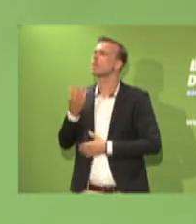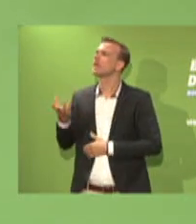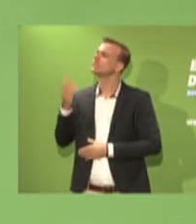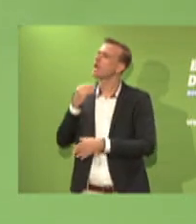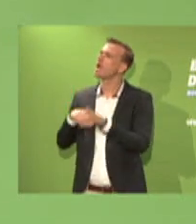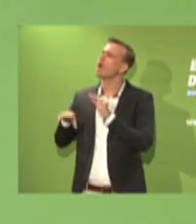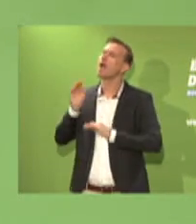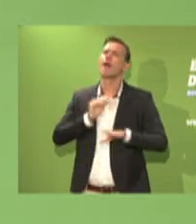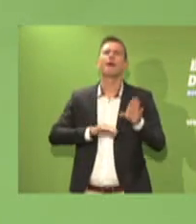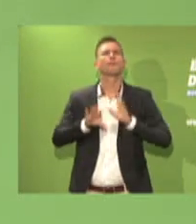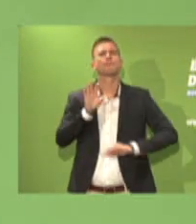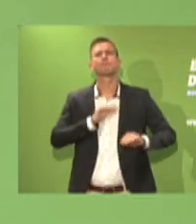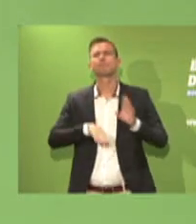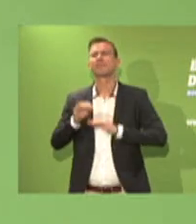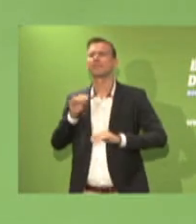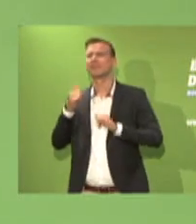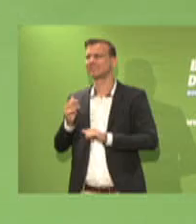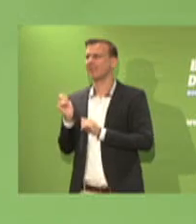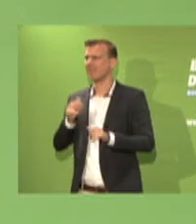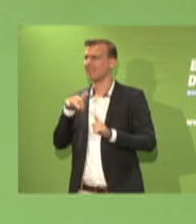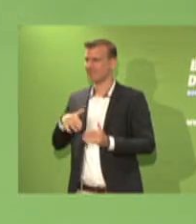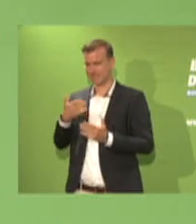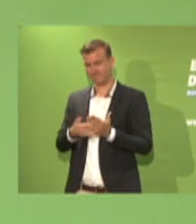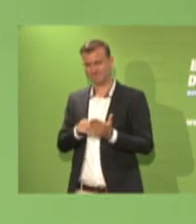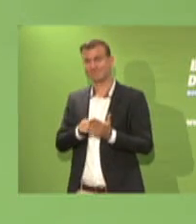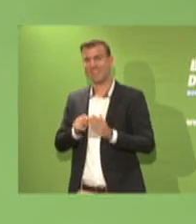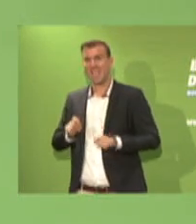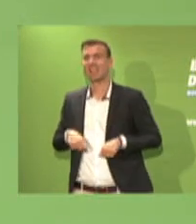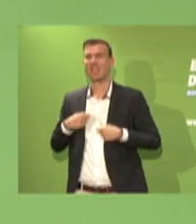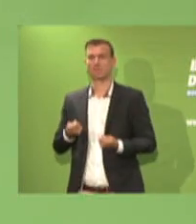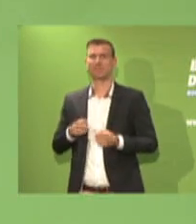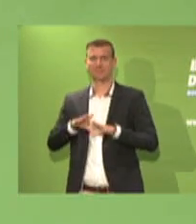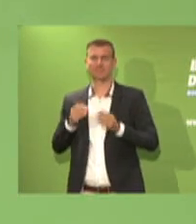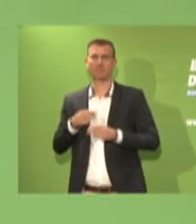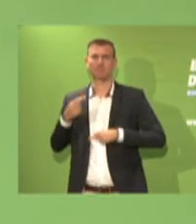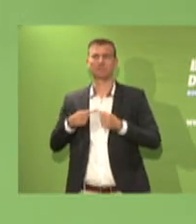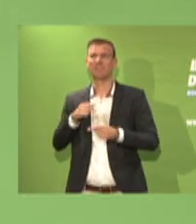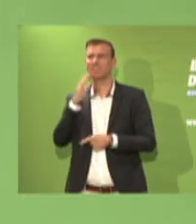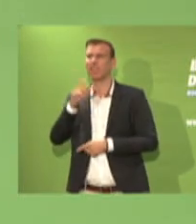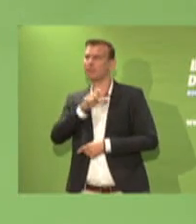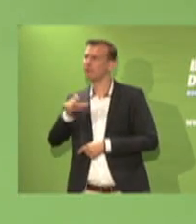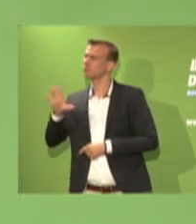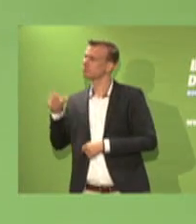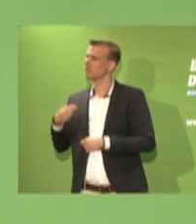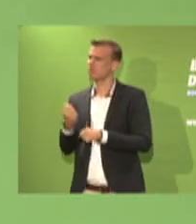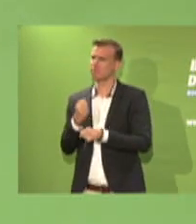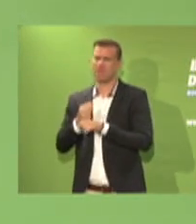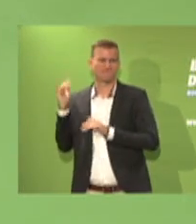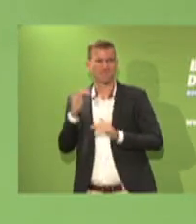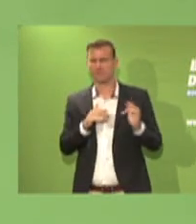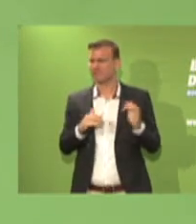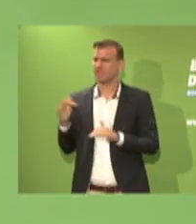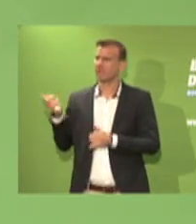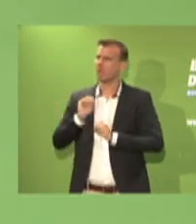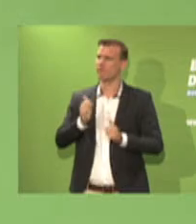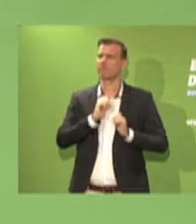Und dieser Antrag, der sozusagen jetzt hier vorliegt, ist ein Ergebnis dieses Prozesses, an dem sehr, sehr viele Menschen mitgewirkt haben. Ich möchte allen Menschen, die das